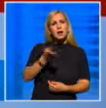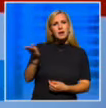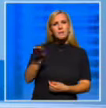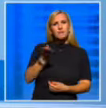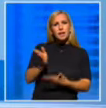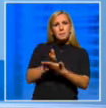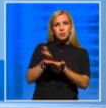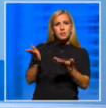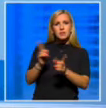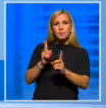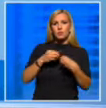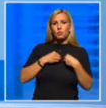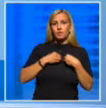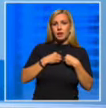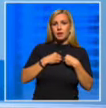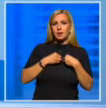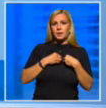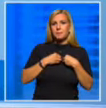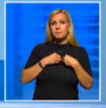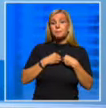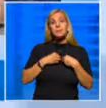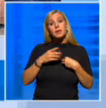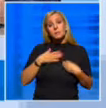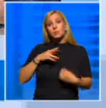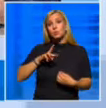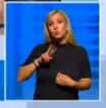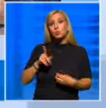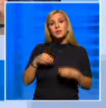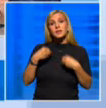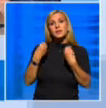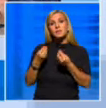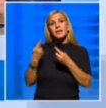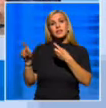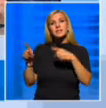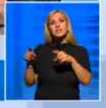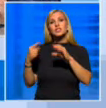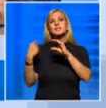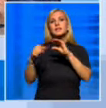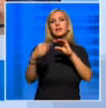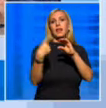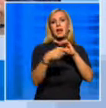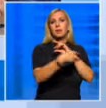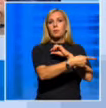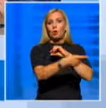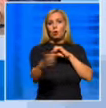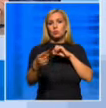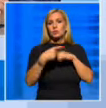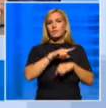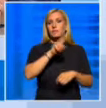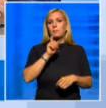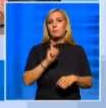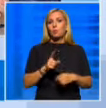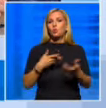си. А има и нещо друго. Давате разнопосочени сигнали към публиката, когато стане дума